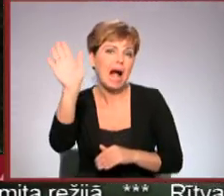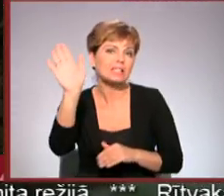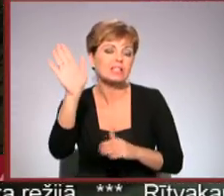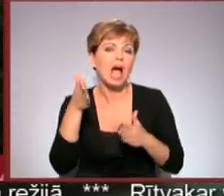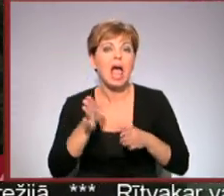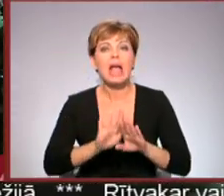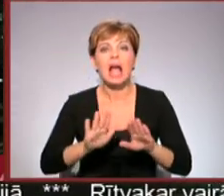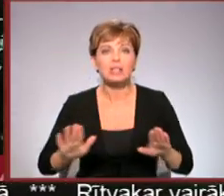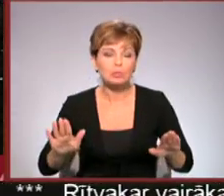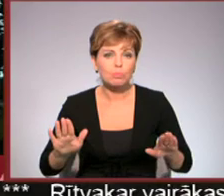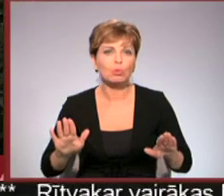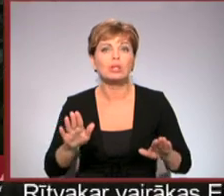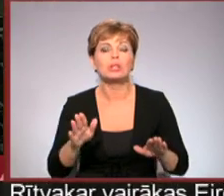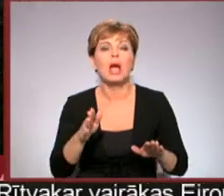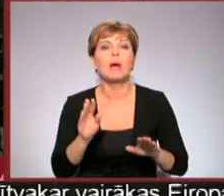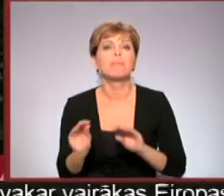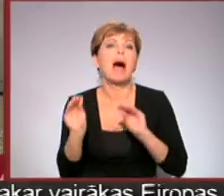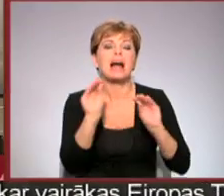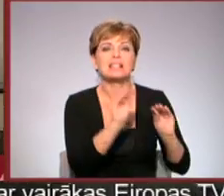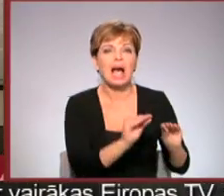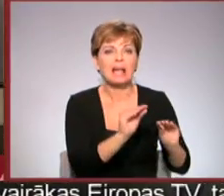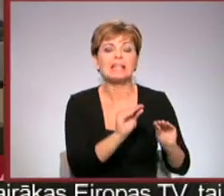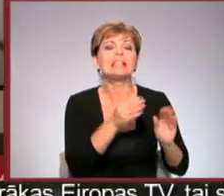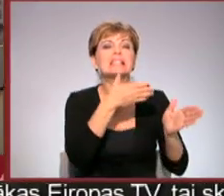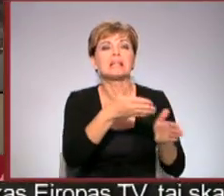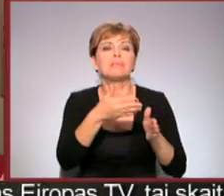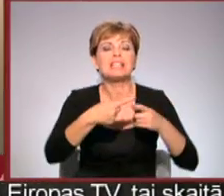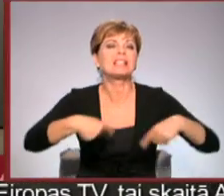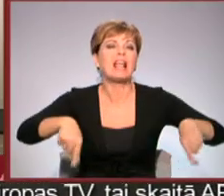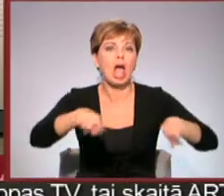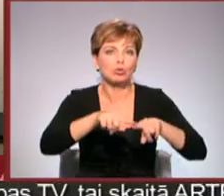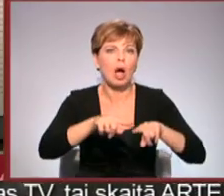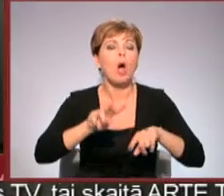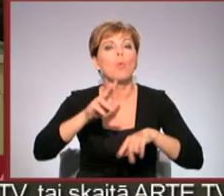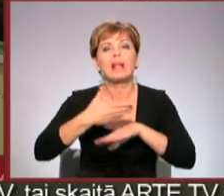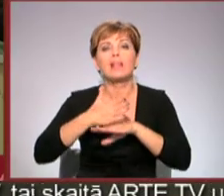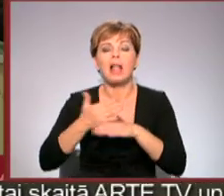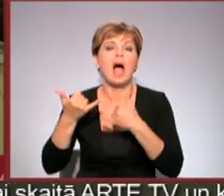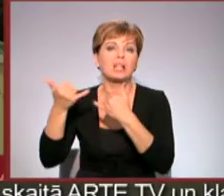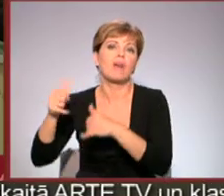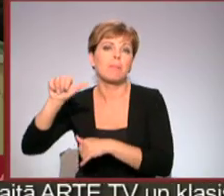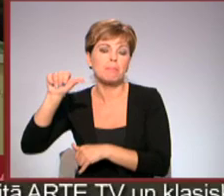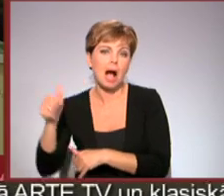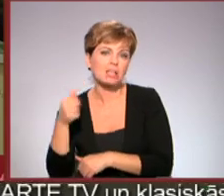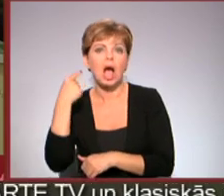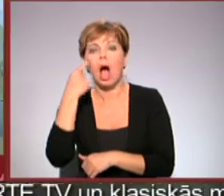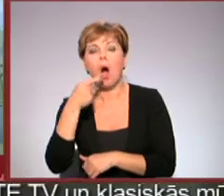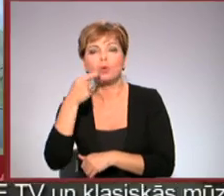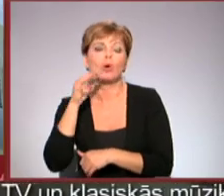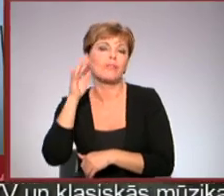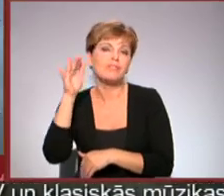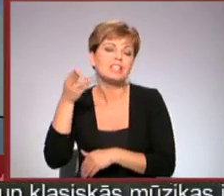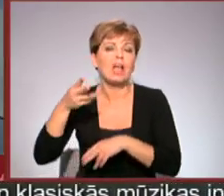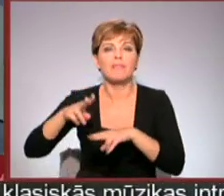izstādes šie eksponāti tiks pārstādīti slimnīcas teritorijā. Pārējās divas izstādes daļas atvēlētas mākslai. Gan autora vīzijai par šo vietu,